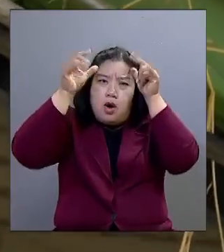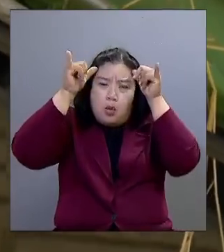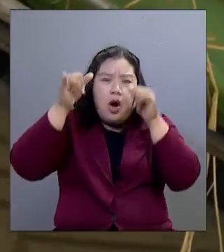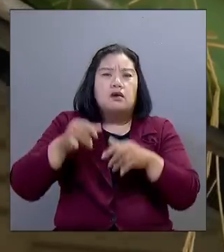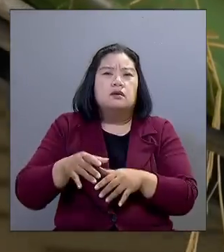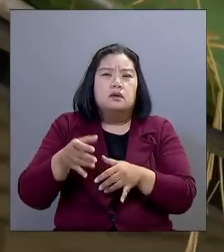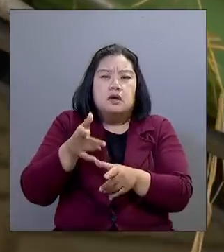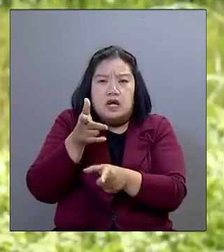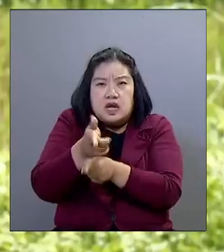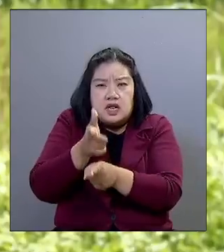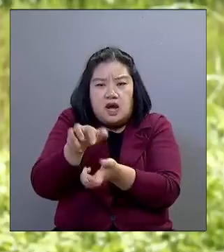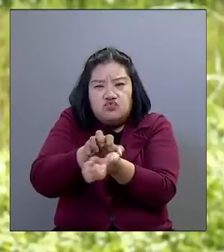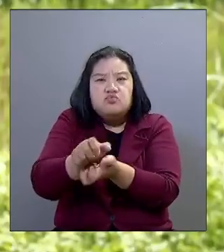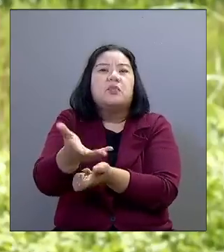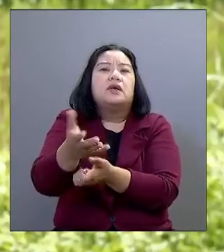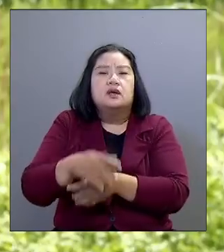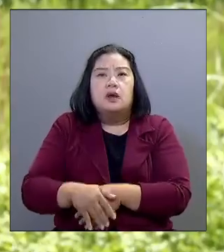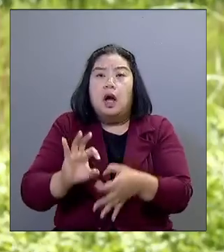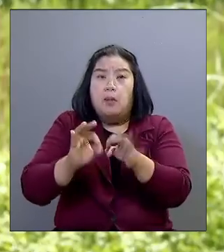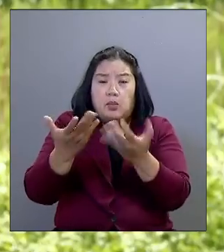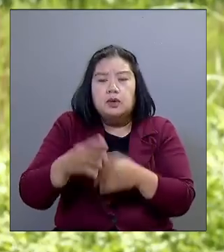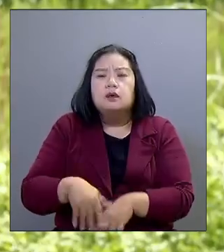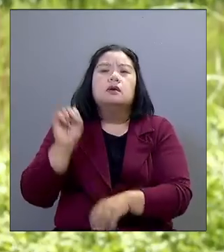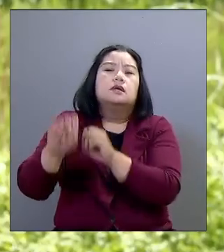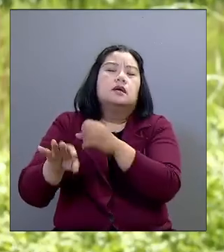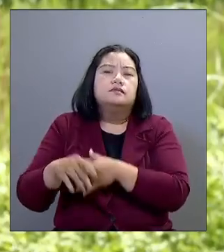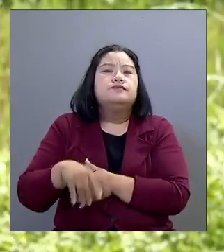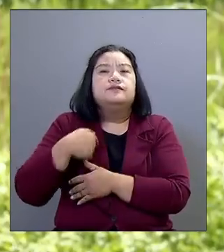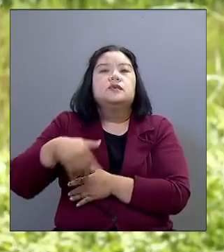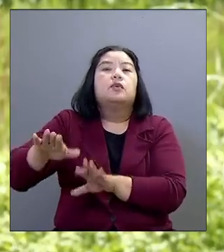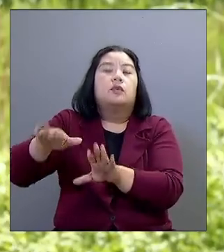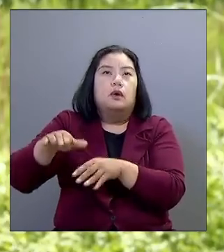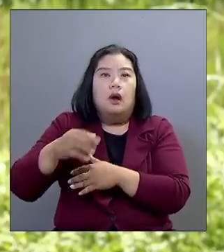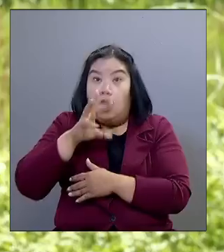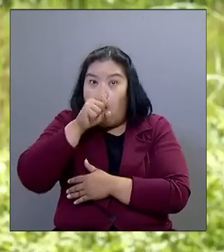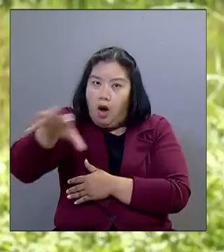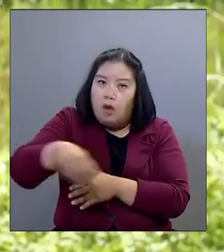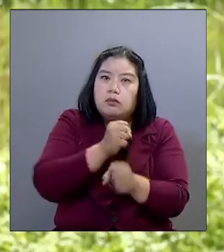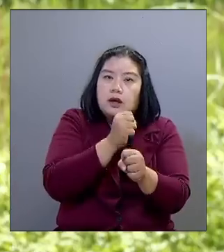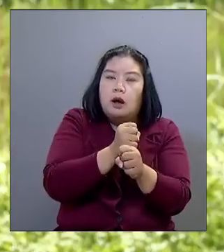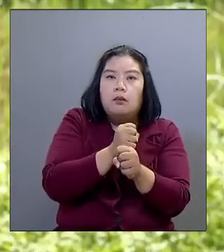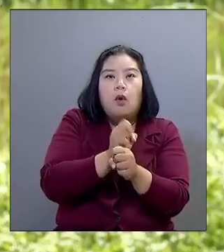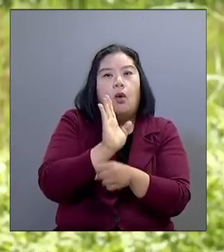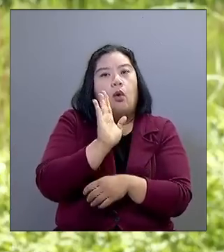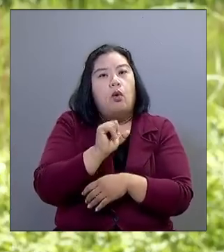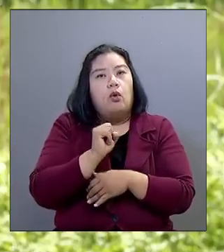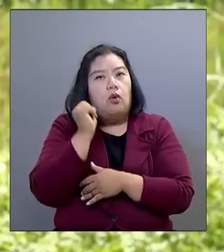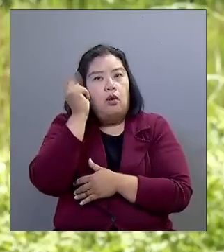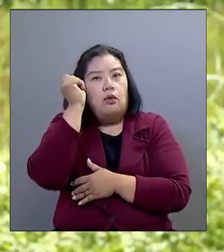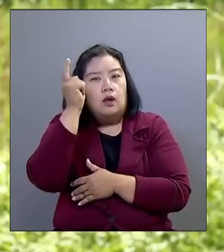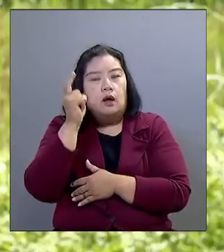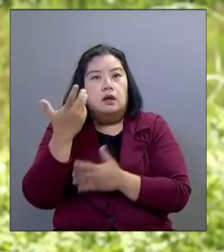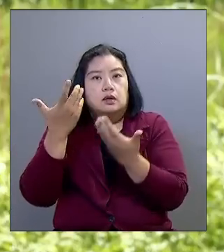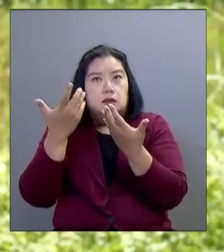ไปแต่ไม่เผานะแต่ก็เสียดายพอดีเราก็เอาลองไปทดลองทำแต่พอมันได้ผลมาผมว่าอันนี้แล้วที่เราค้นพบ